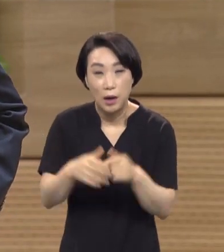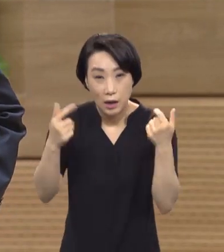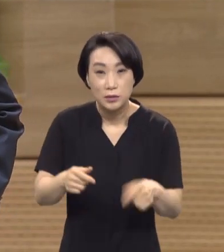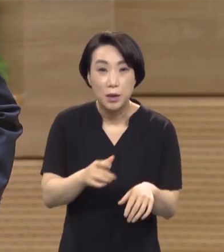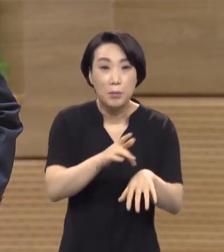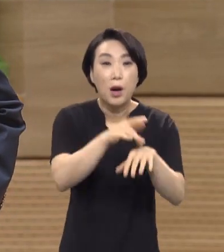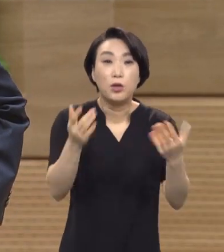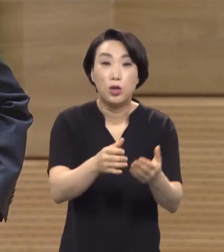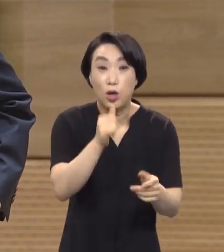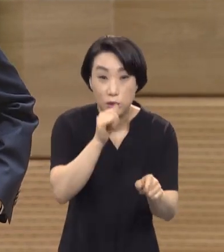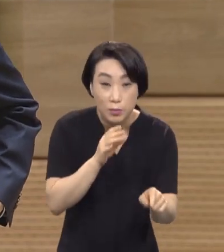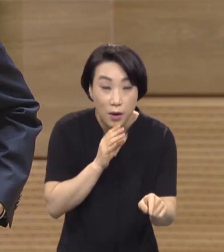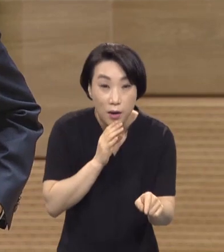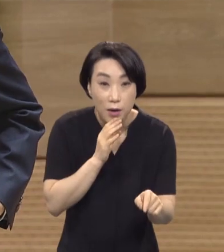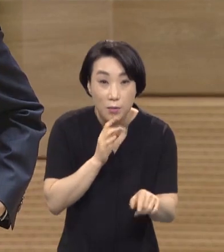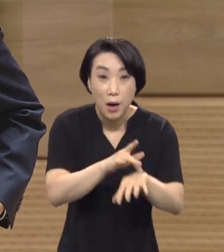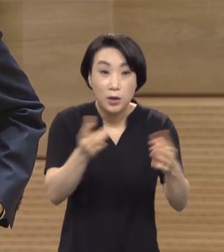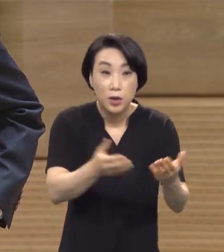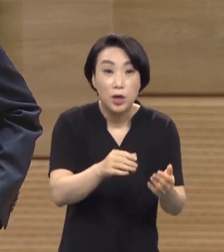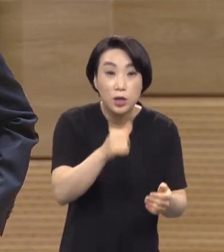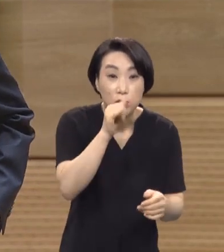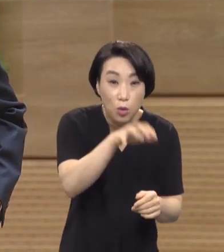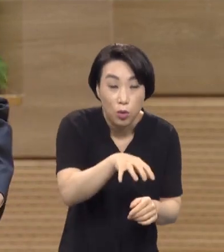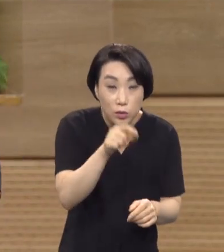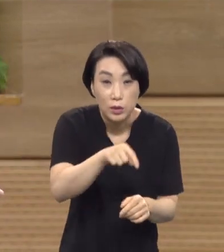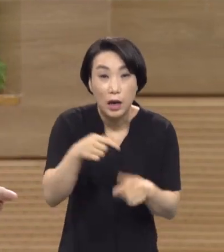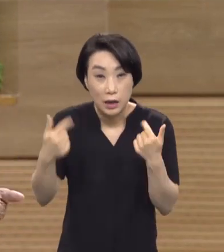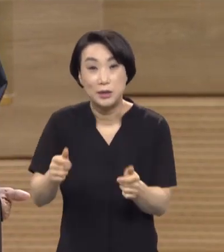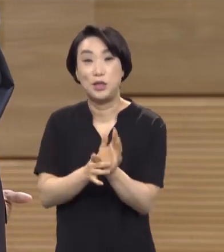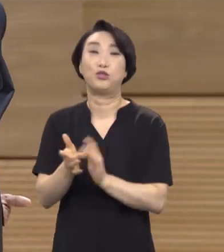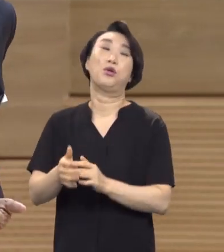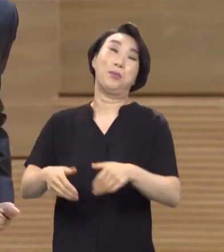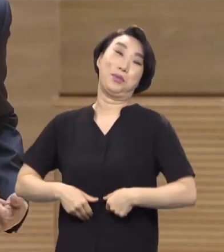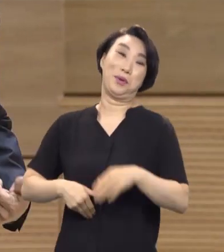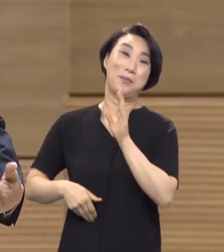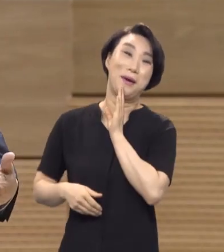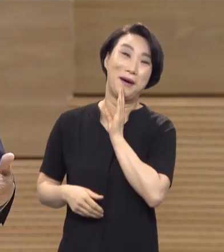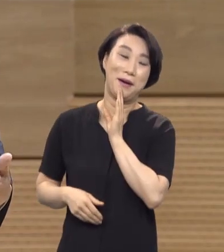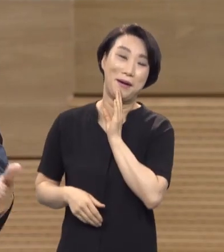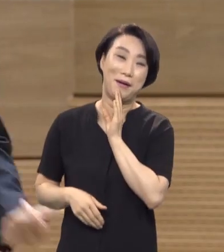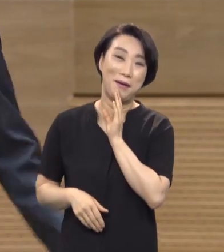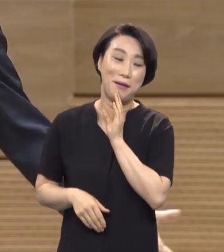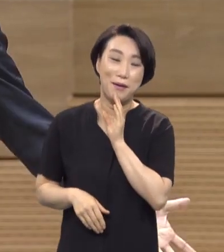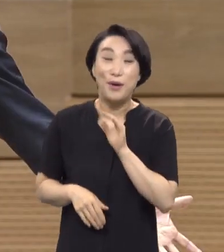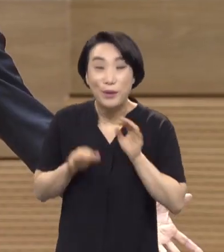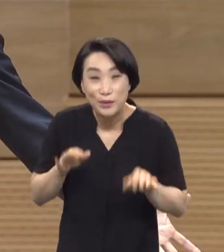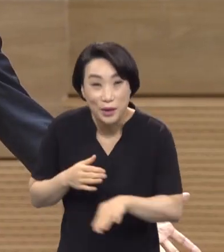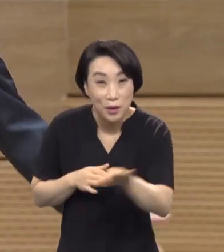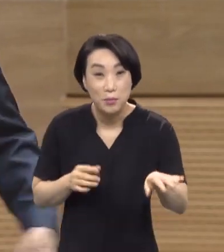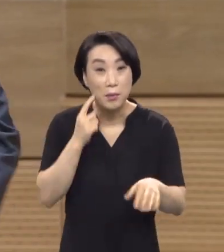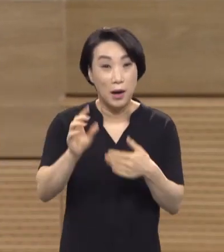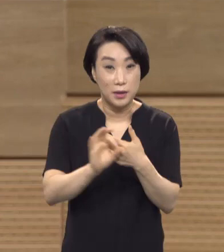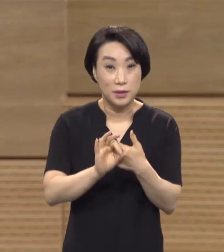마귀 역사가 있고, 마귀 역사에 있는 곳은 반드시 예수가 있어야 되는데. 근데